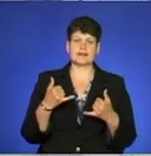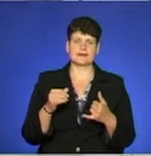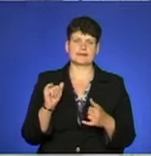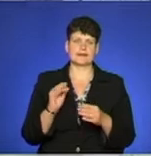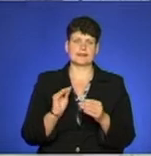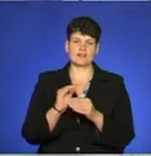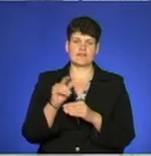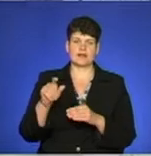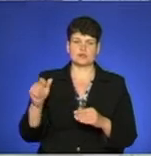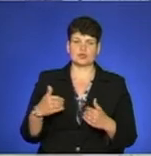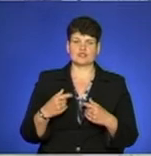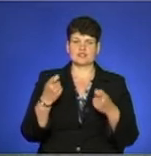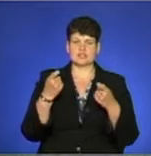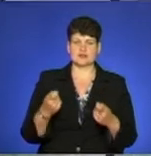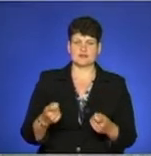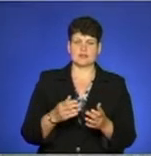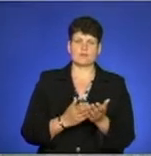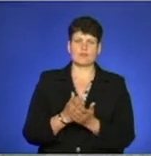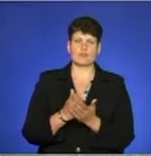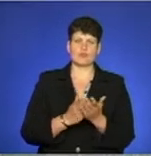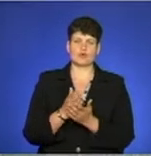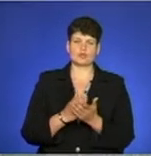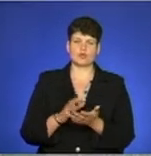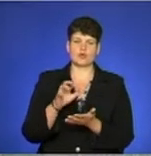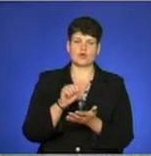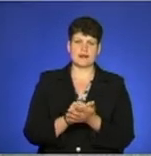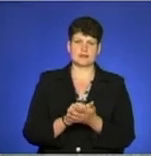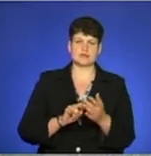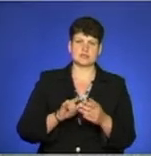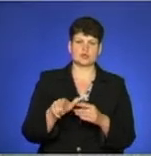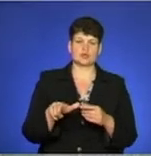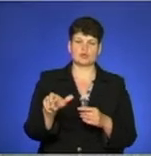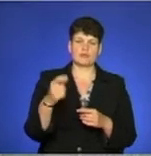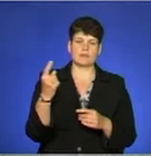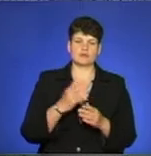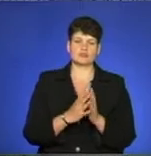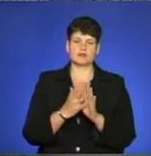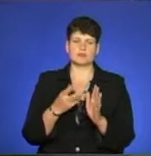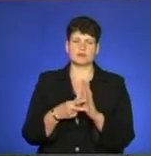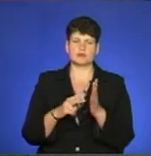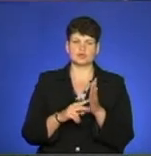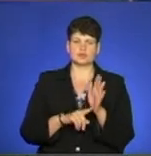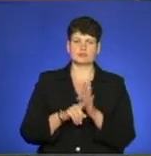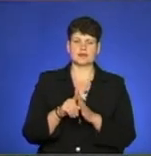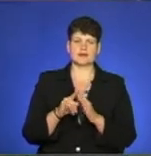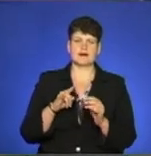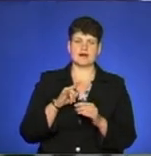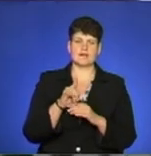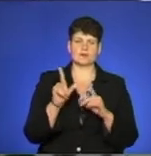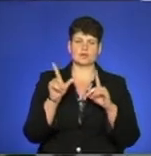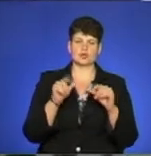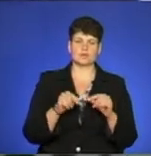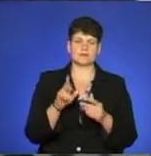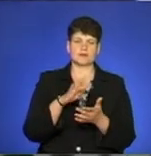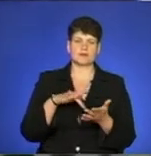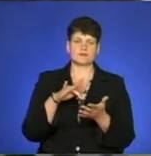суттєво здешевити послуги авіавокзалу та оренди злітної смуги. В першу чергу планують запустити авіаперельоти до столиці та